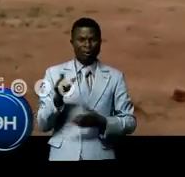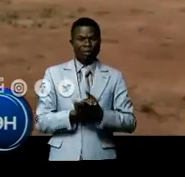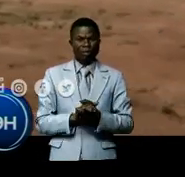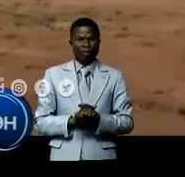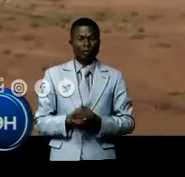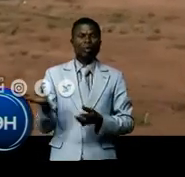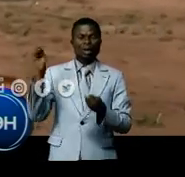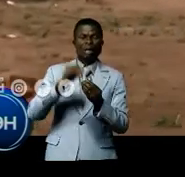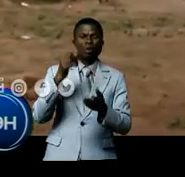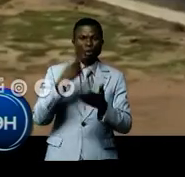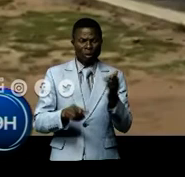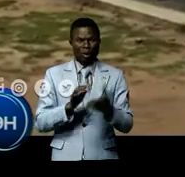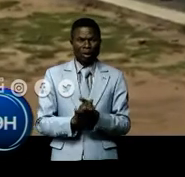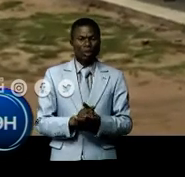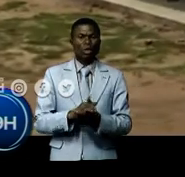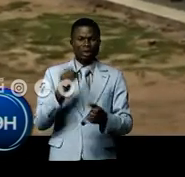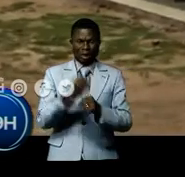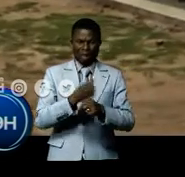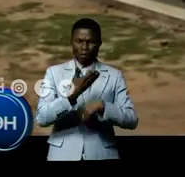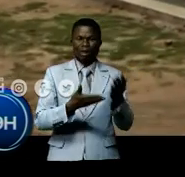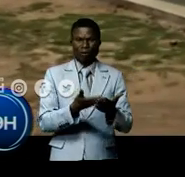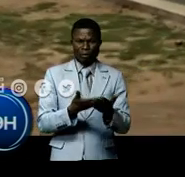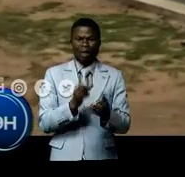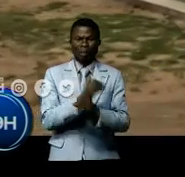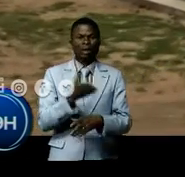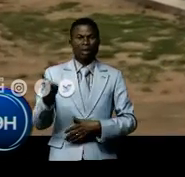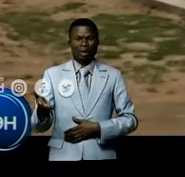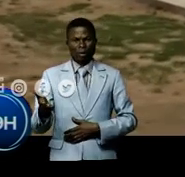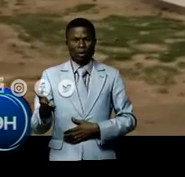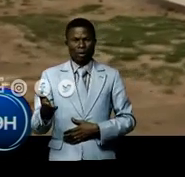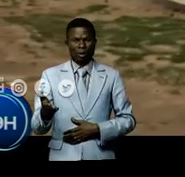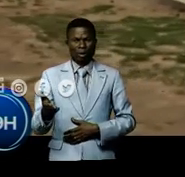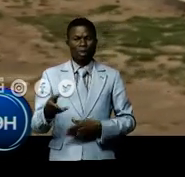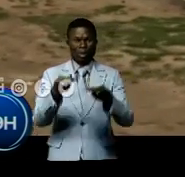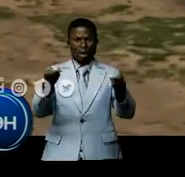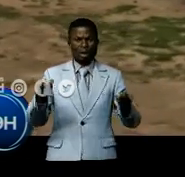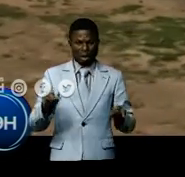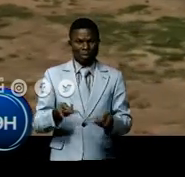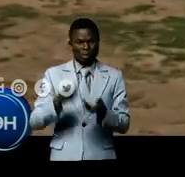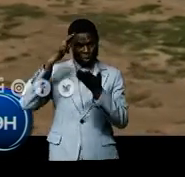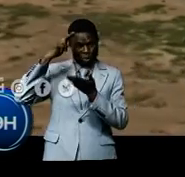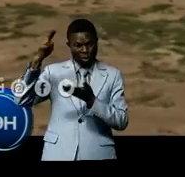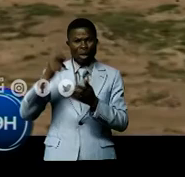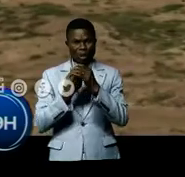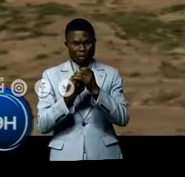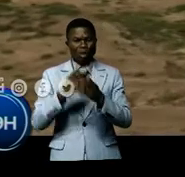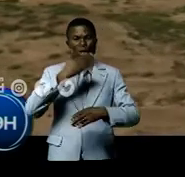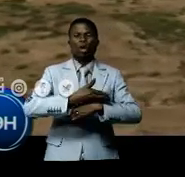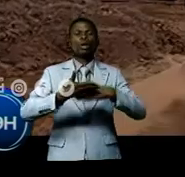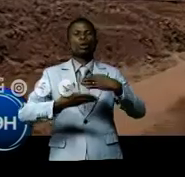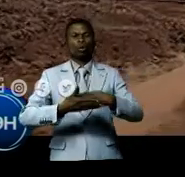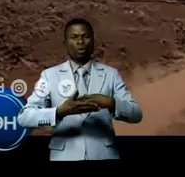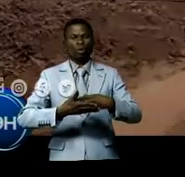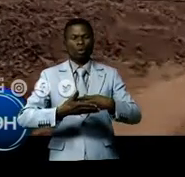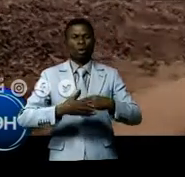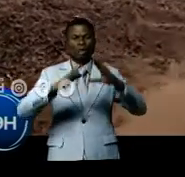lui d'ajouter que quelques réalisations ont été déjà faites à son site de Tubuluku et bientôt la construction